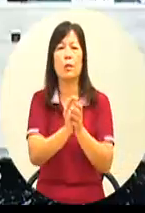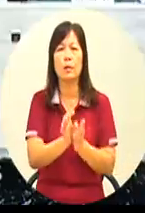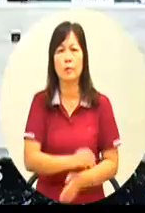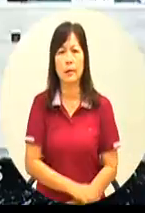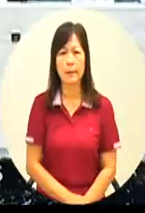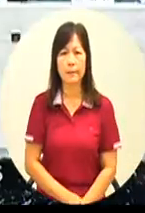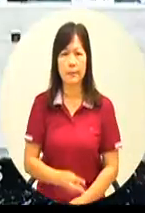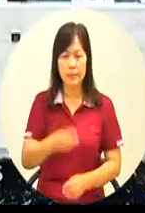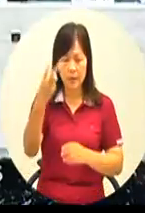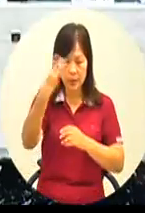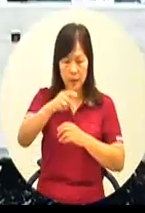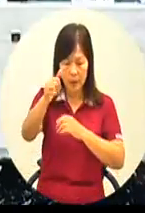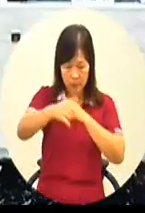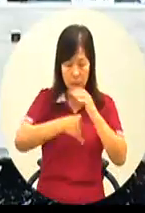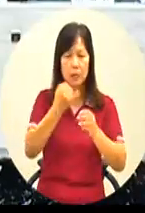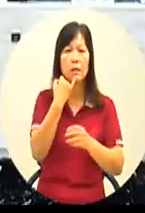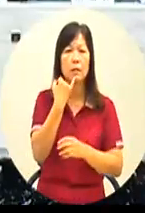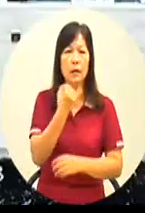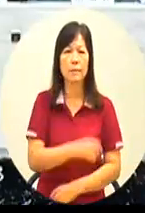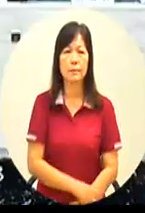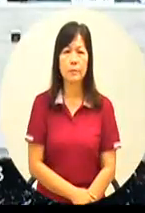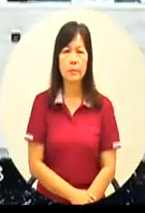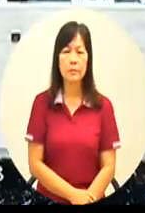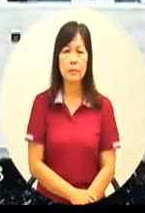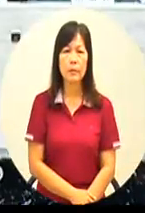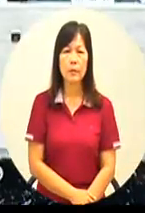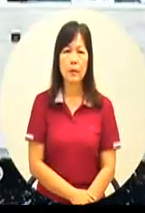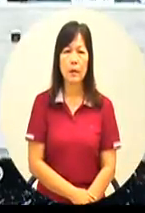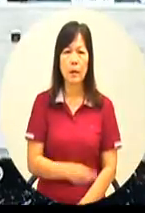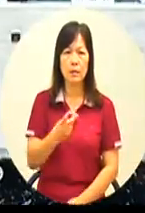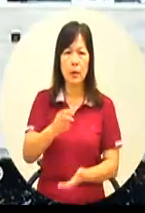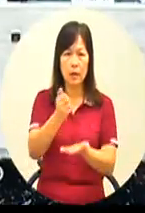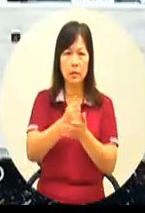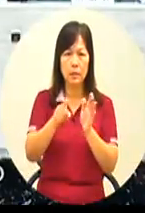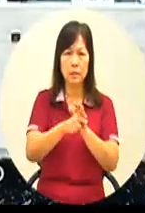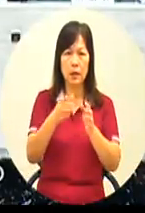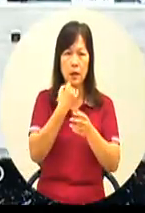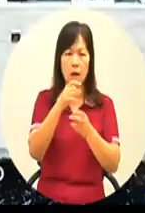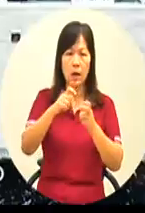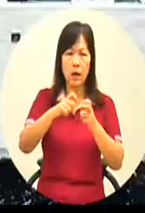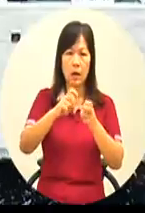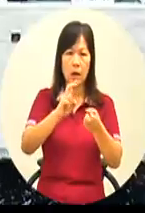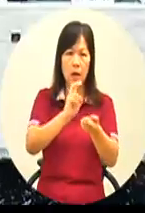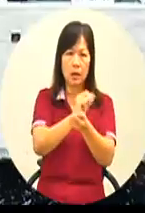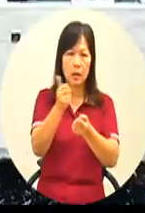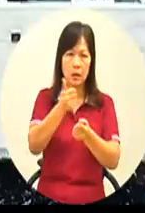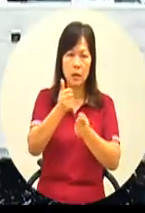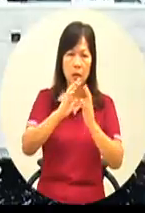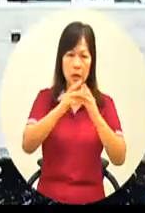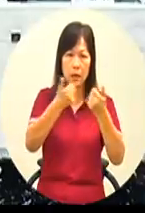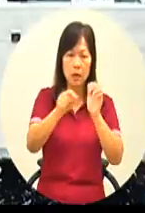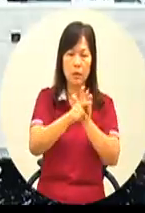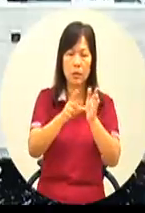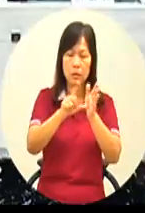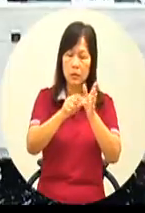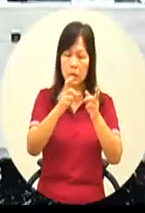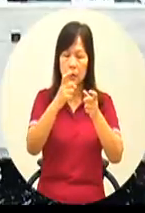然后再进来进来。好，继续，我们再请刘胜正议员哈，执行十五分钟。 好，谢谢主席